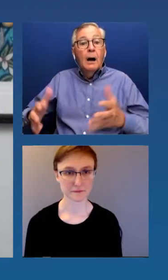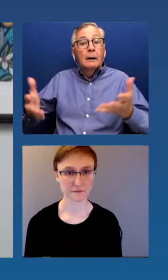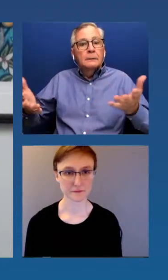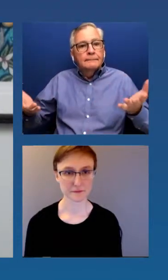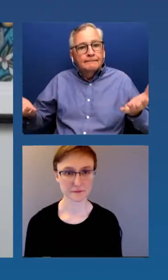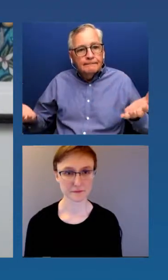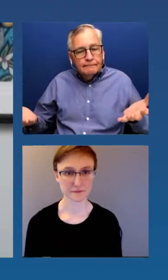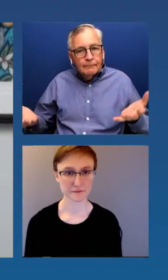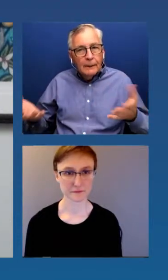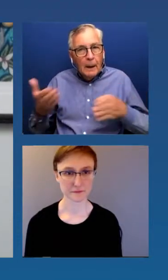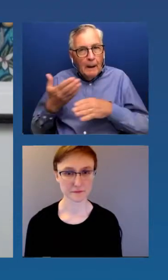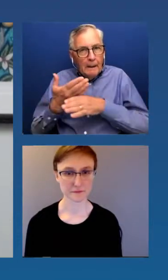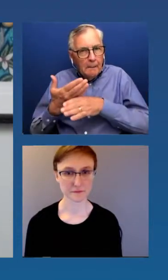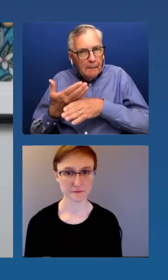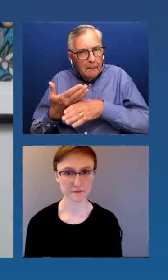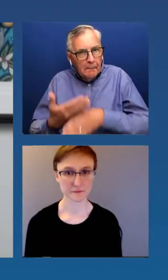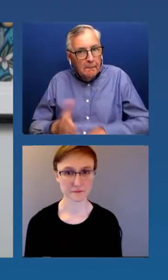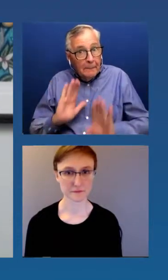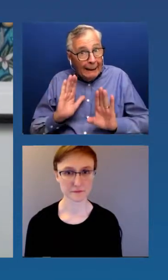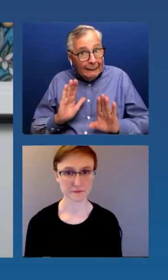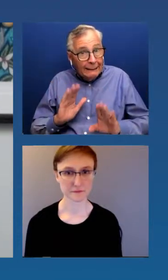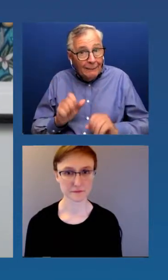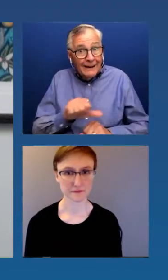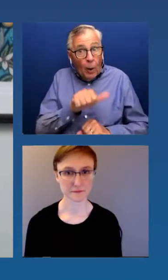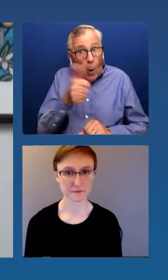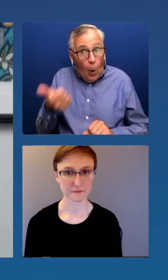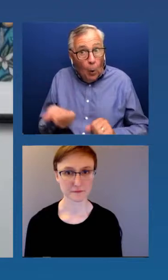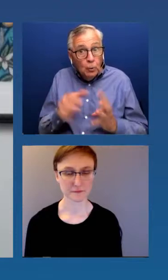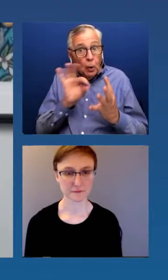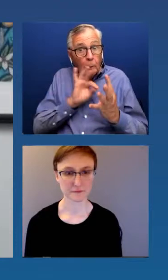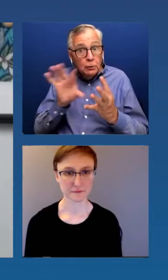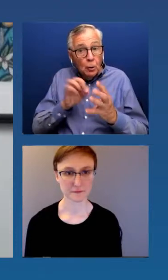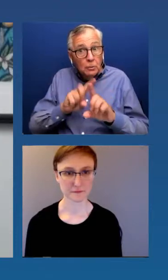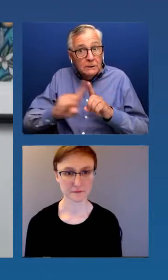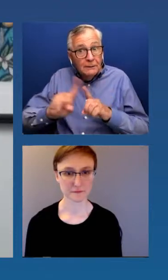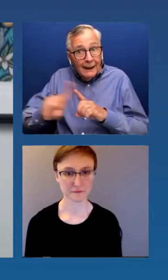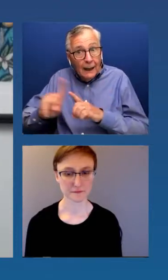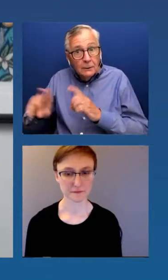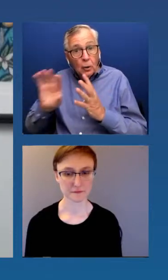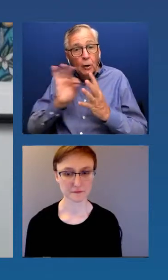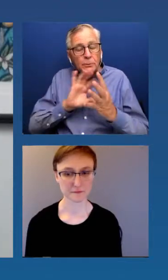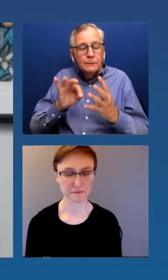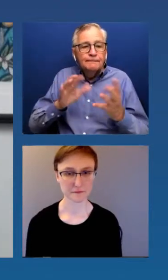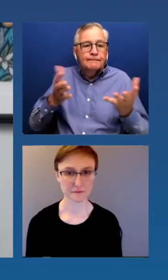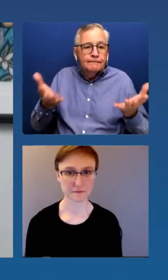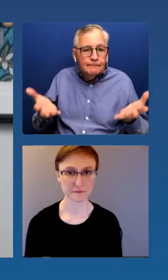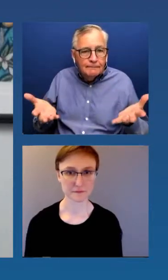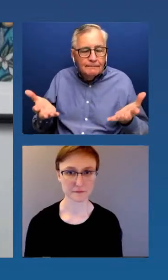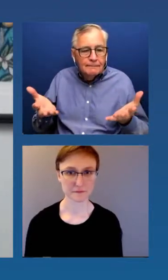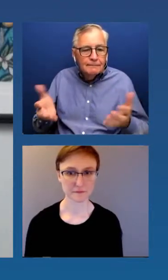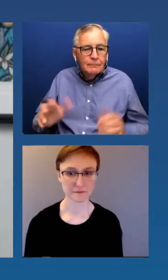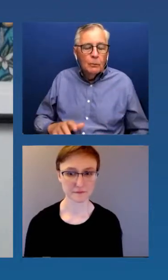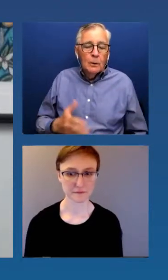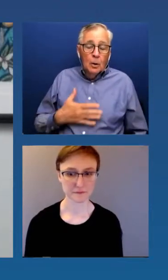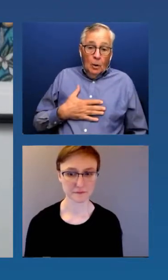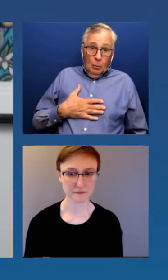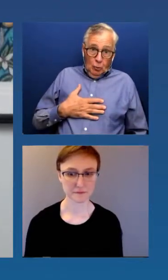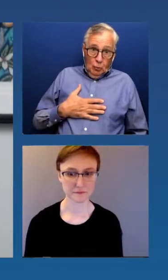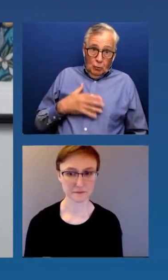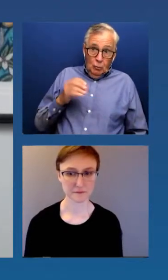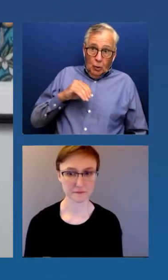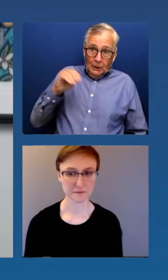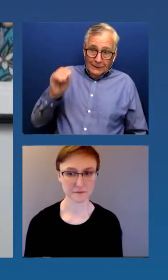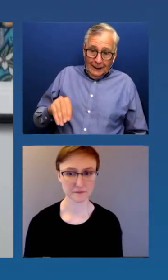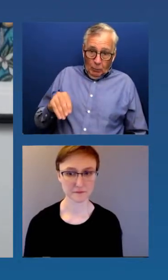peut être préparé avec d'autres options, différentes options? Alors, pour nous à Ottawa,